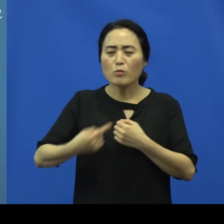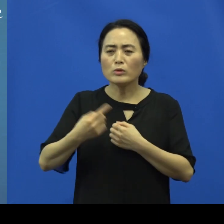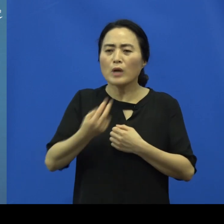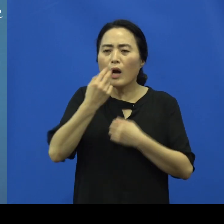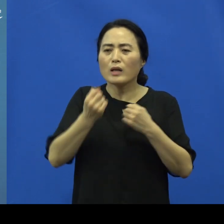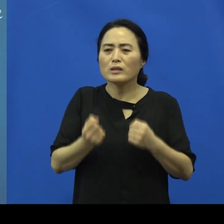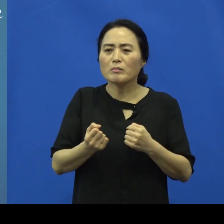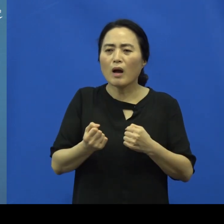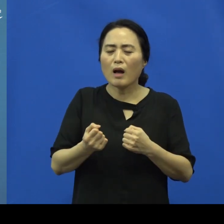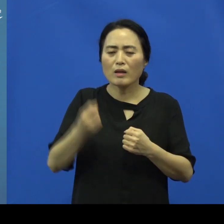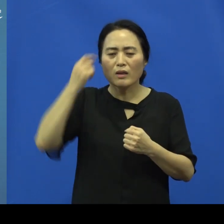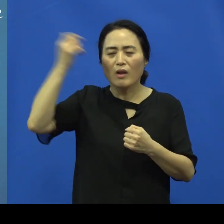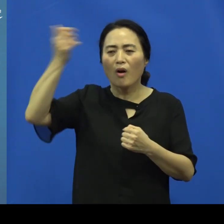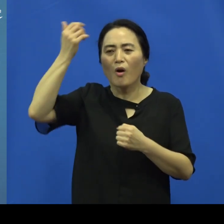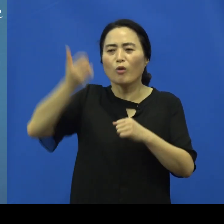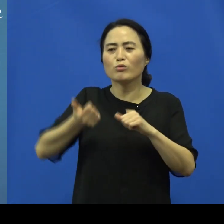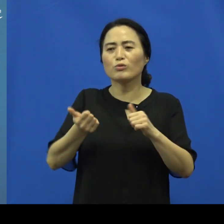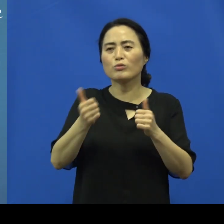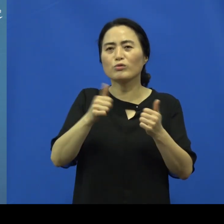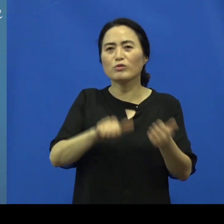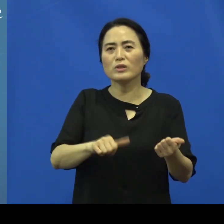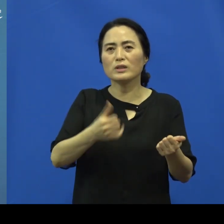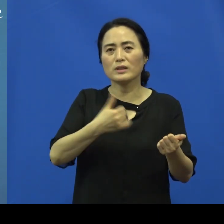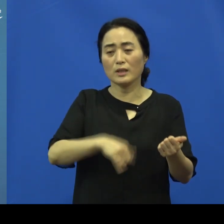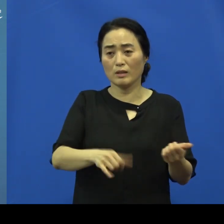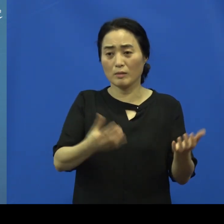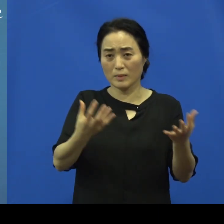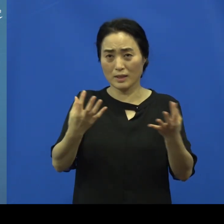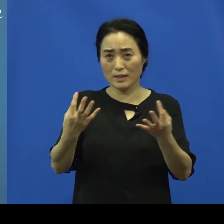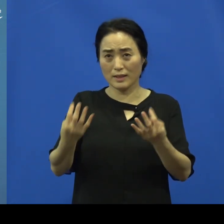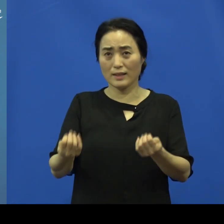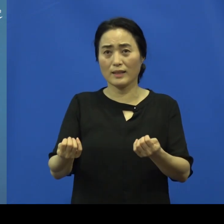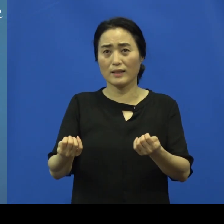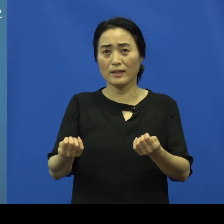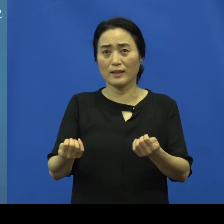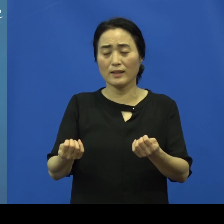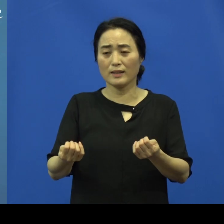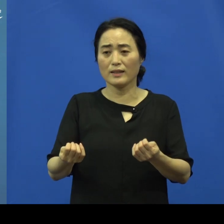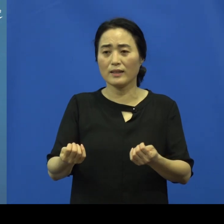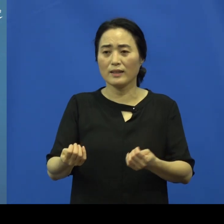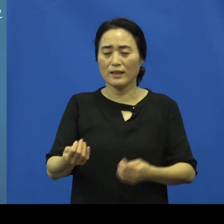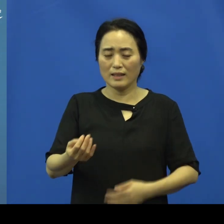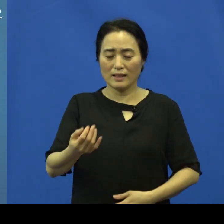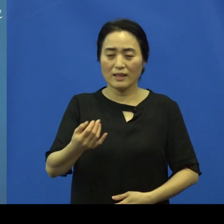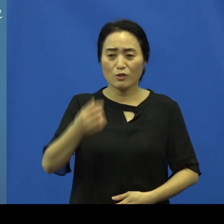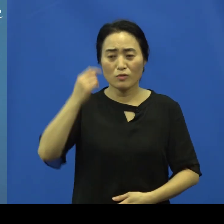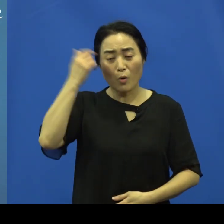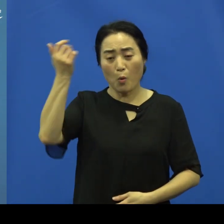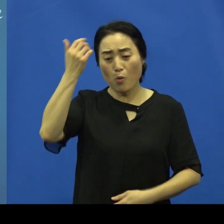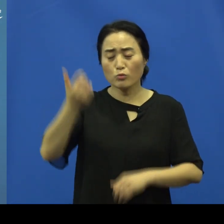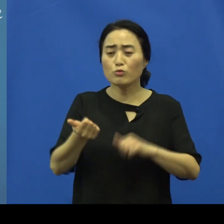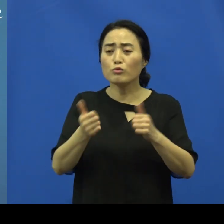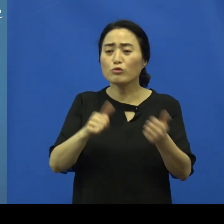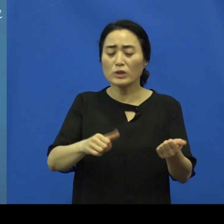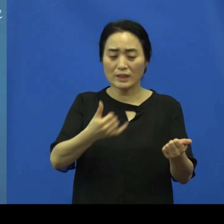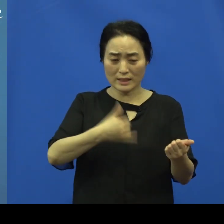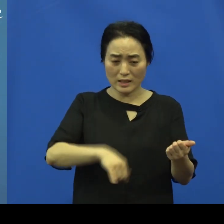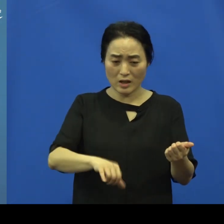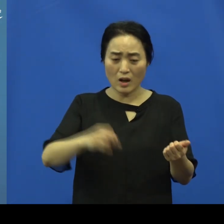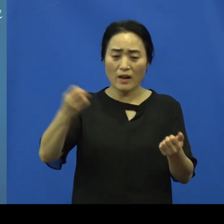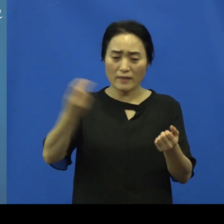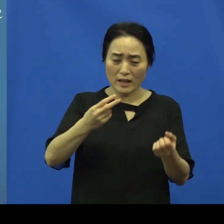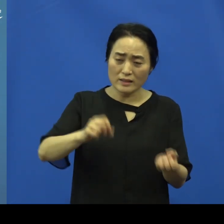그 아이로 인하여 낙심하고 절망하는 부부들이 많아요. 이 아이가 다시 살아날 수 있을까? 이 아이가 제대로